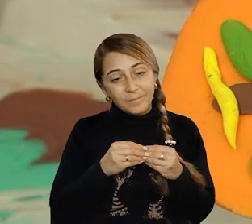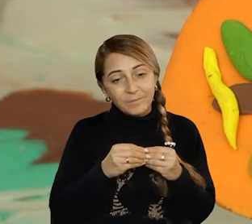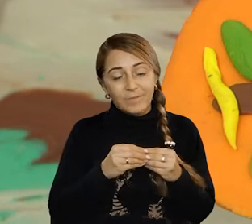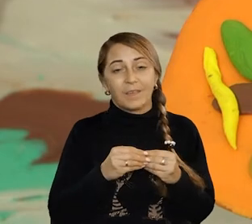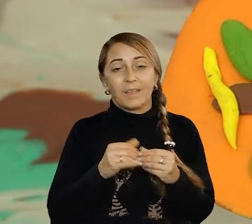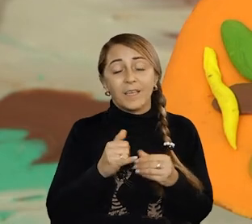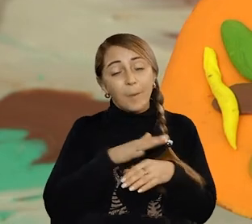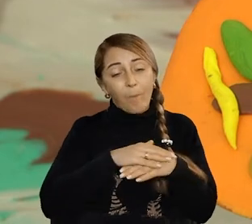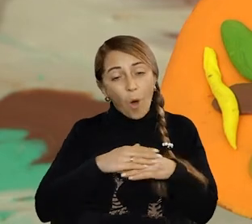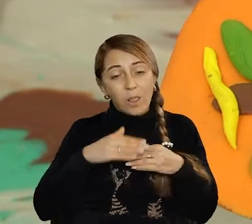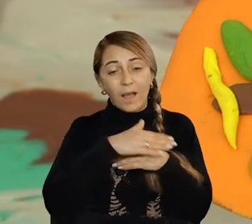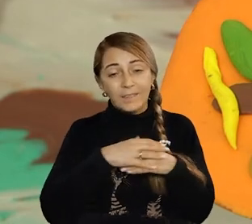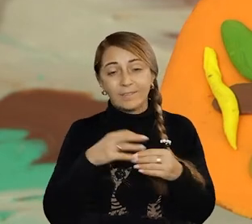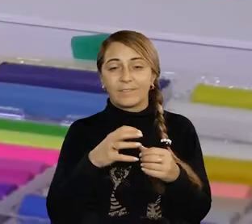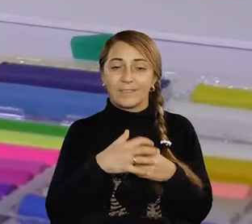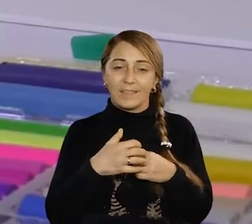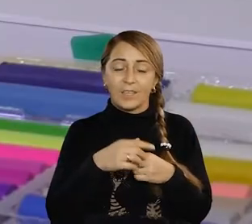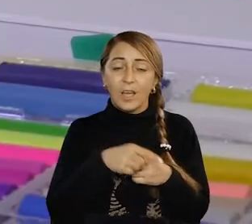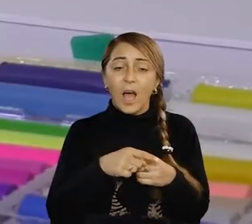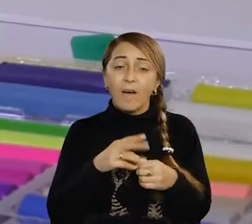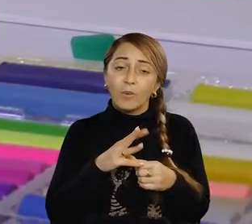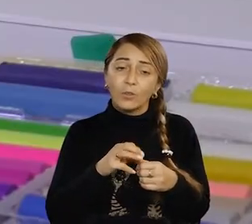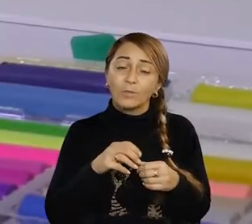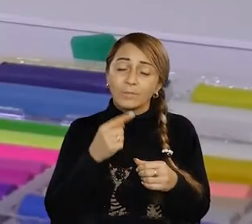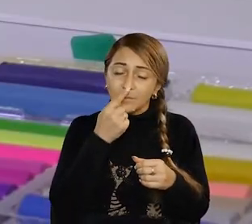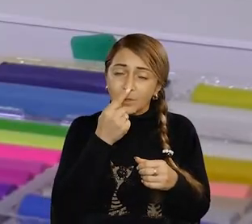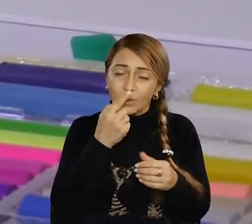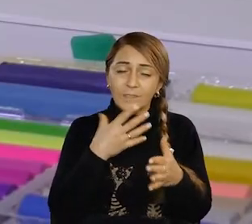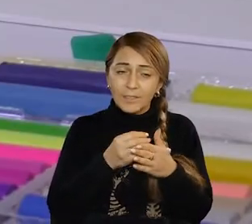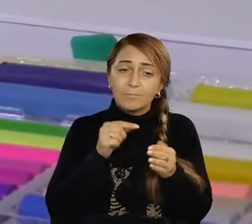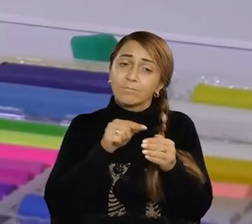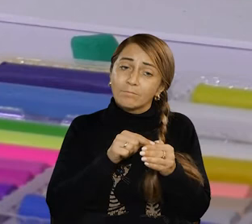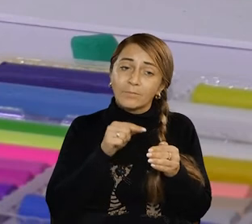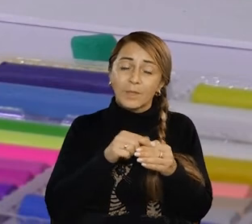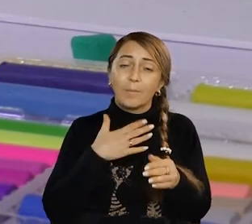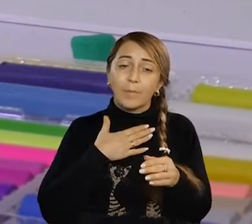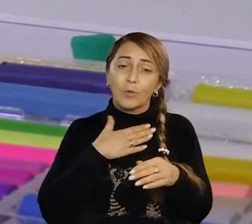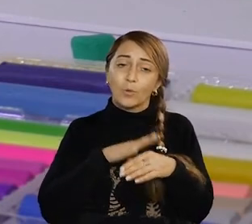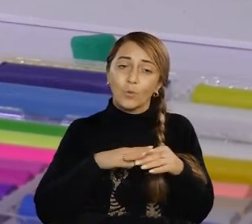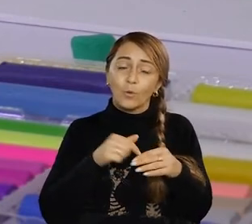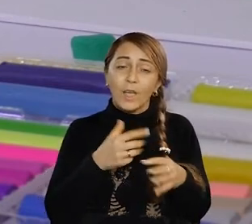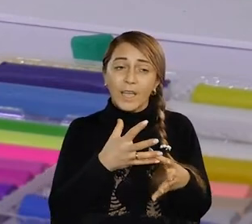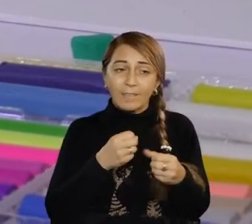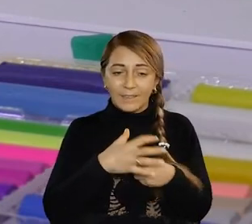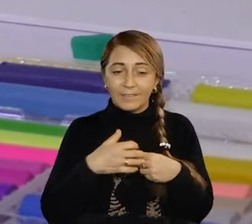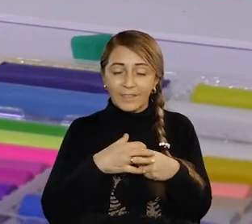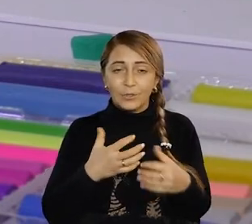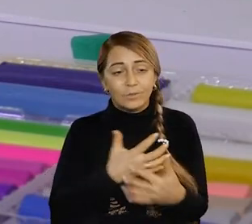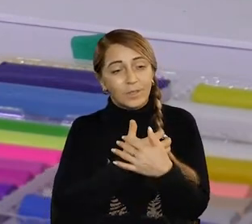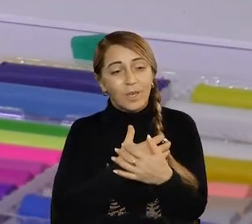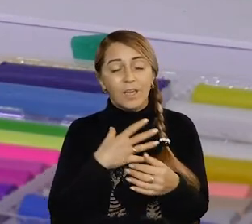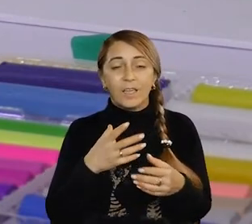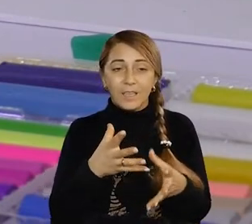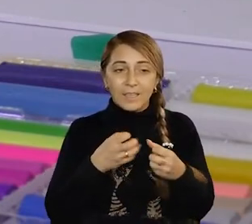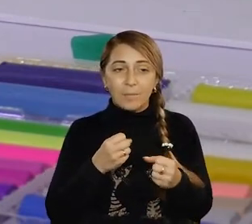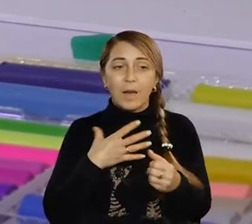навколішки і погладив його. А воно тицяло носиком мені в долоню. Я взяв пухнастика на руки та забрав